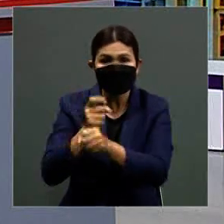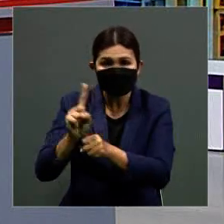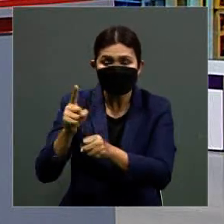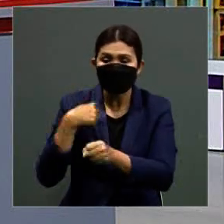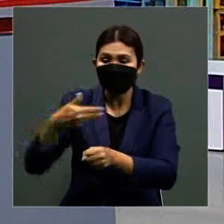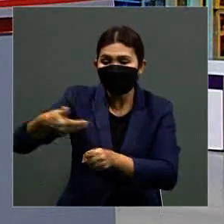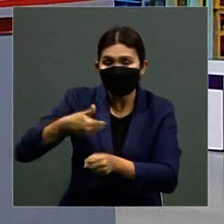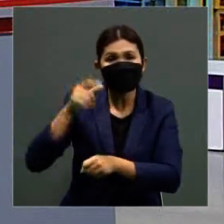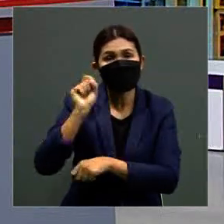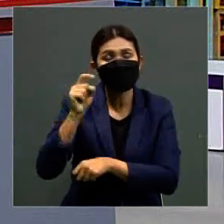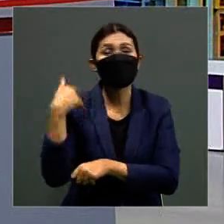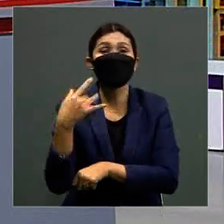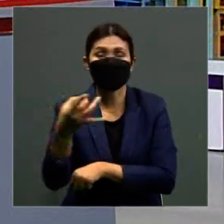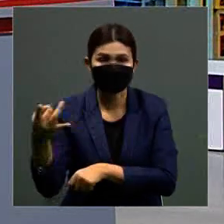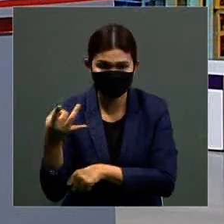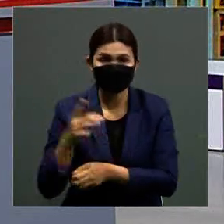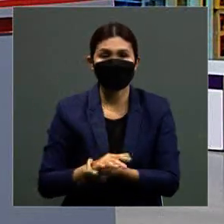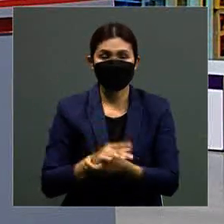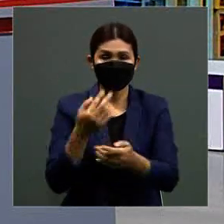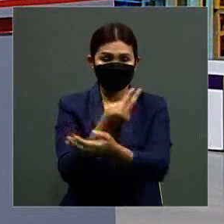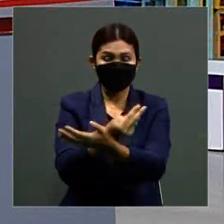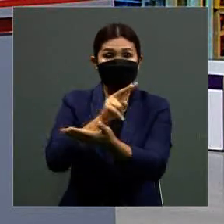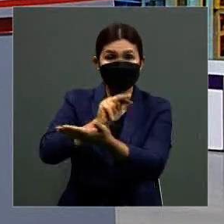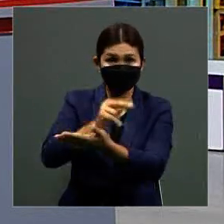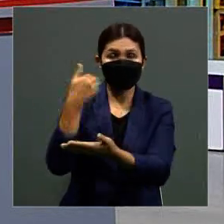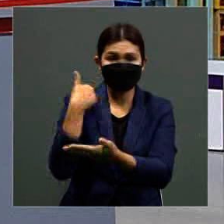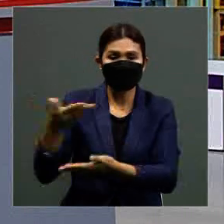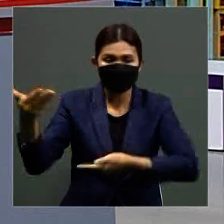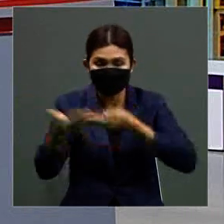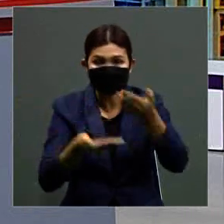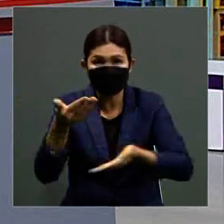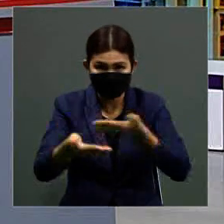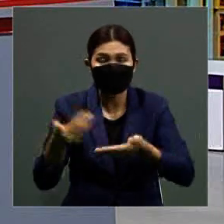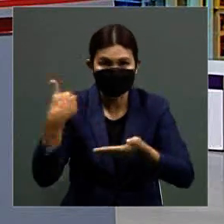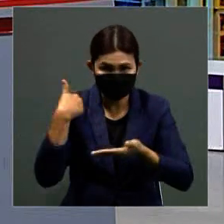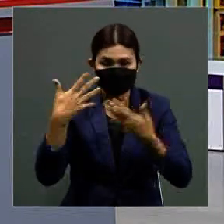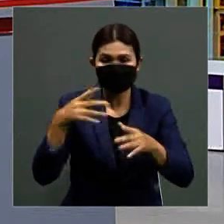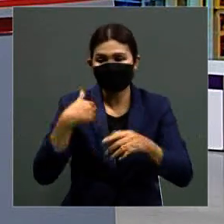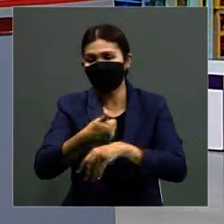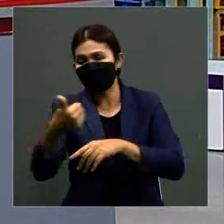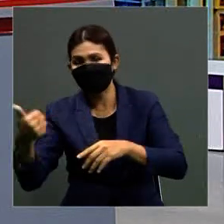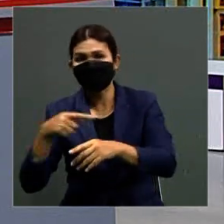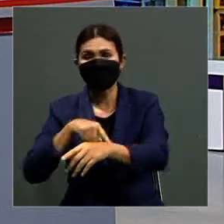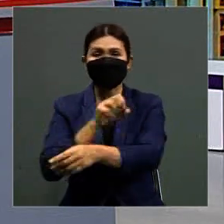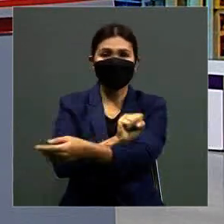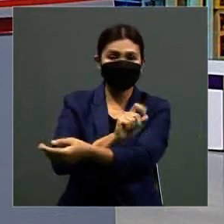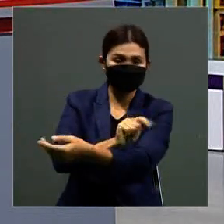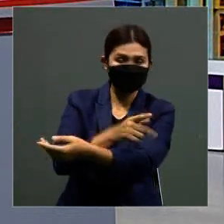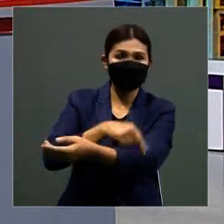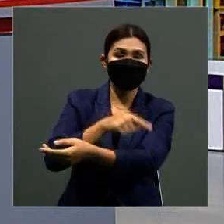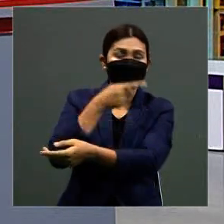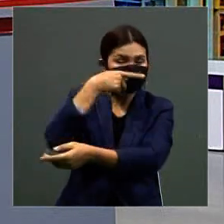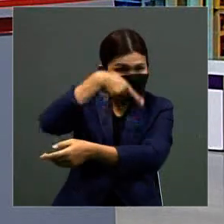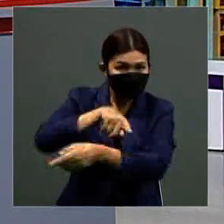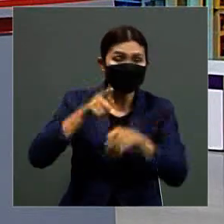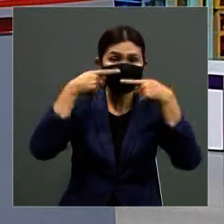สนับสนุนแบบเร่งด่วนกันบ้าค่ะอ่ะนอกจากระนองจะเสนอแล้วก็จะมีจังหวัดอื่นๆเเรียกว่าเป็นกลุ่มจังหวัดก็มีศตรูมีพังงามีภูเก็ตด้วยนะคะ